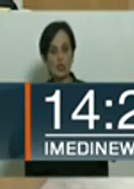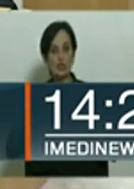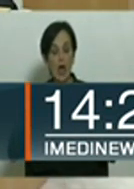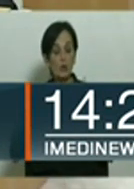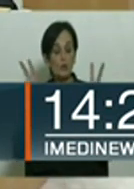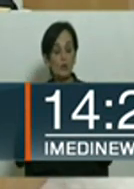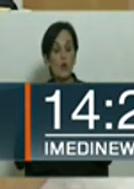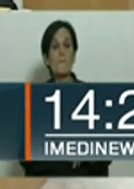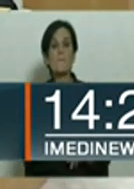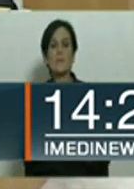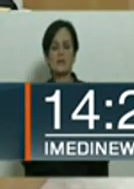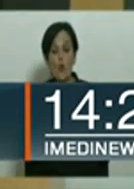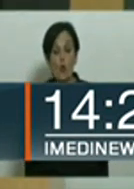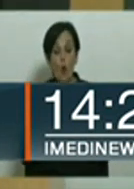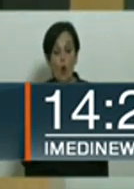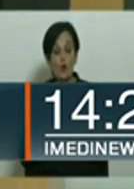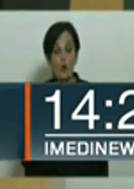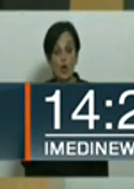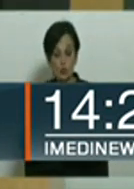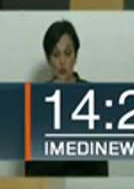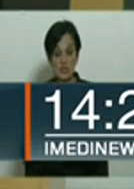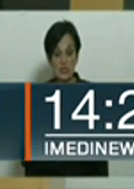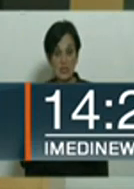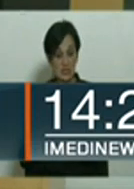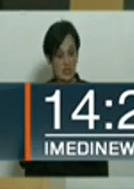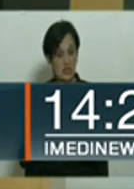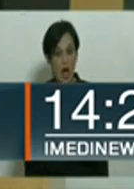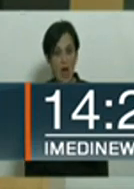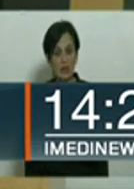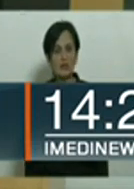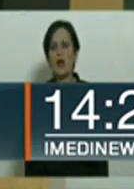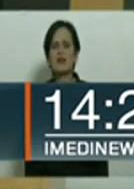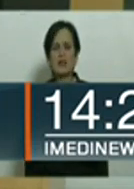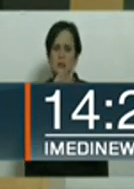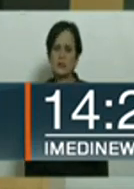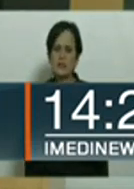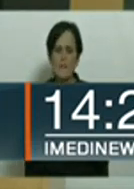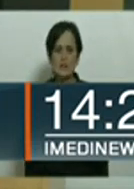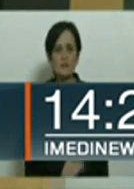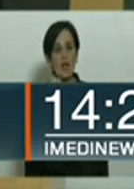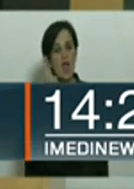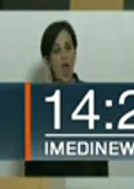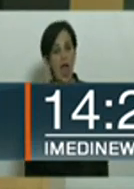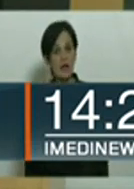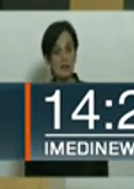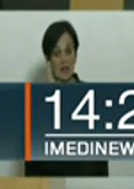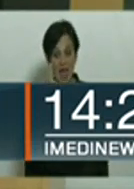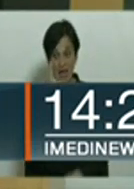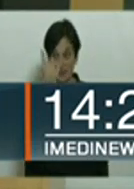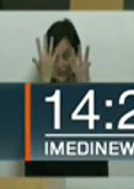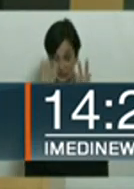ეს კონკრეტული საკითხი არის ის საკითხი, სადაც ნებისმიერი ერთი